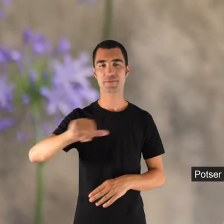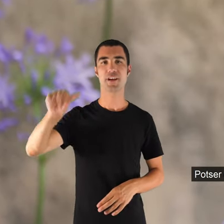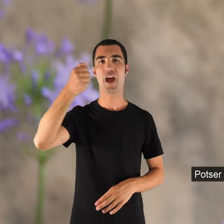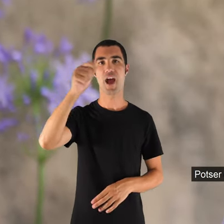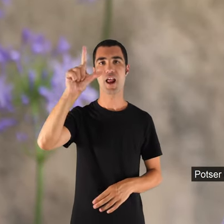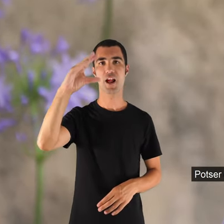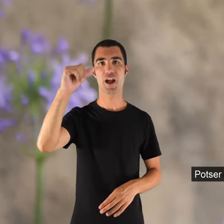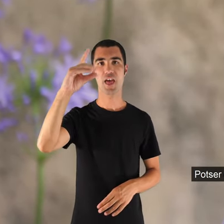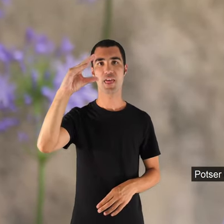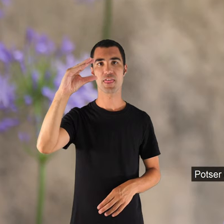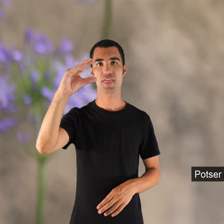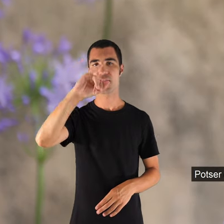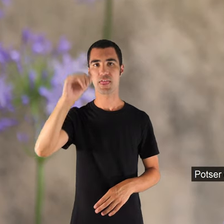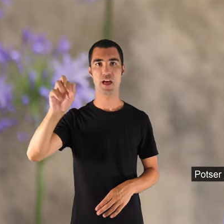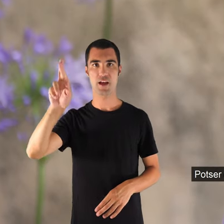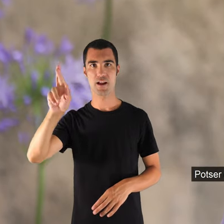o també a l'altra banda,